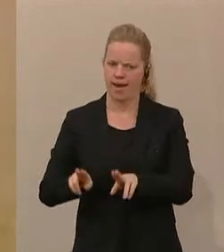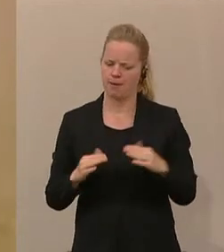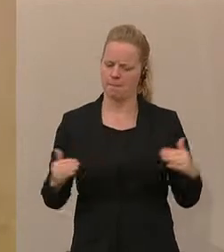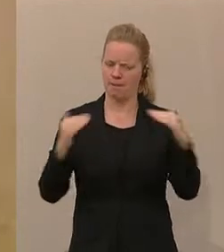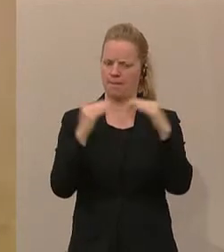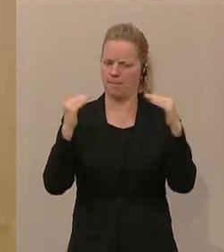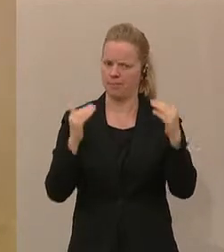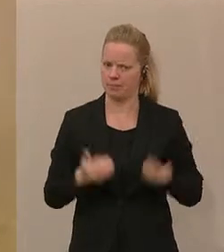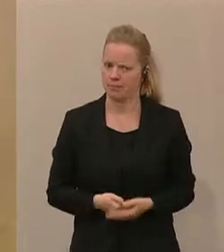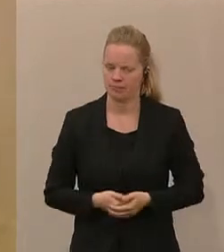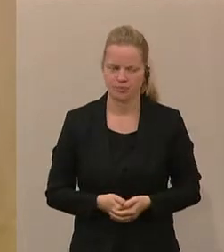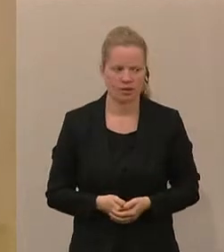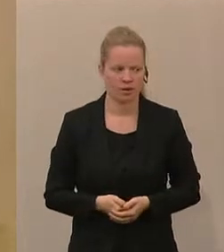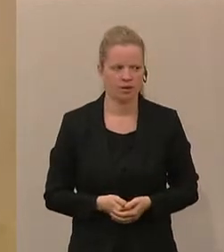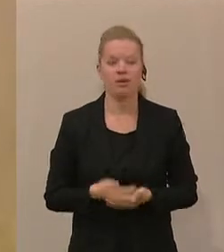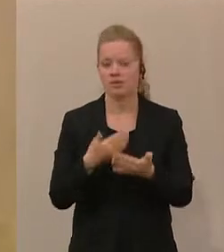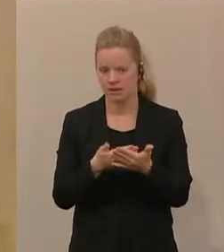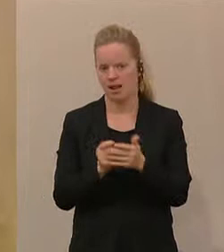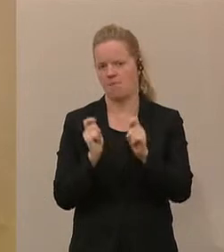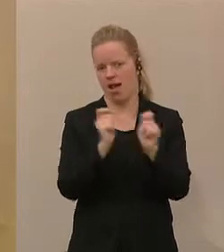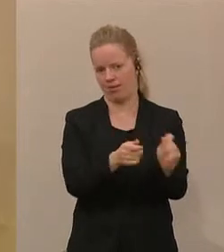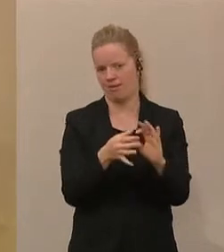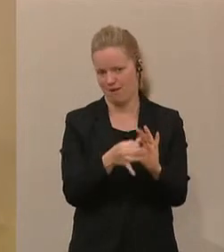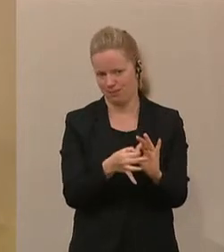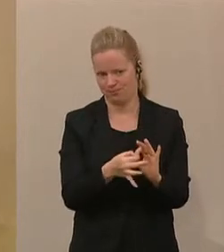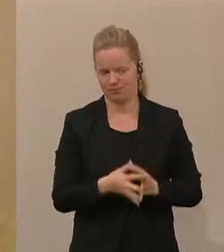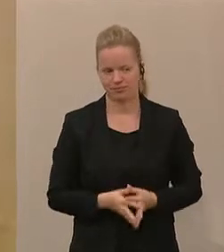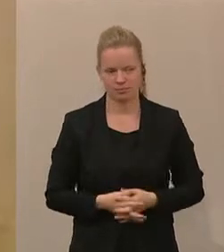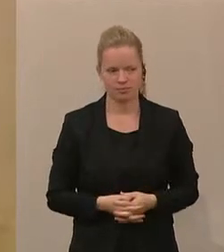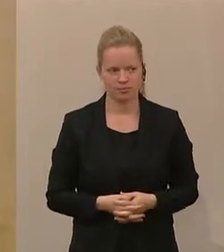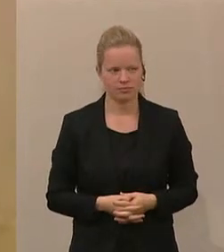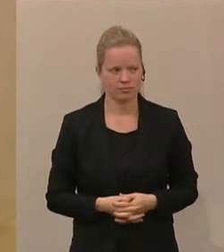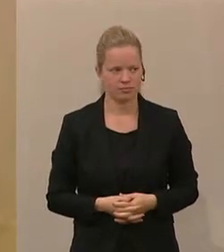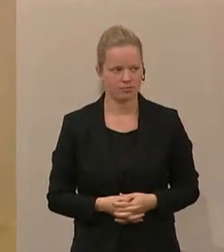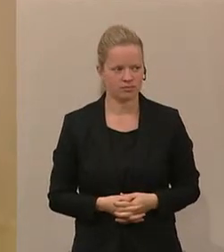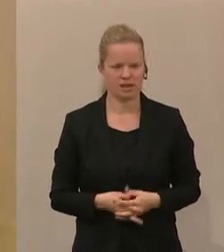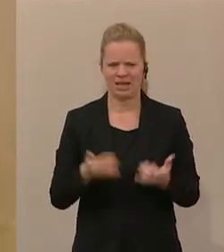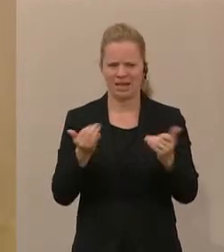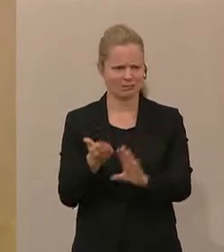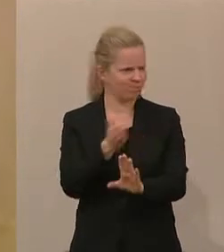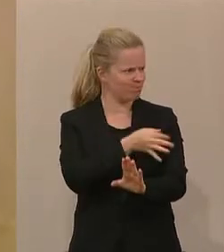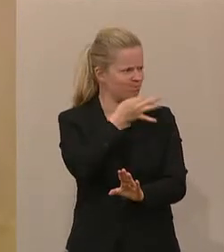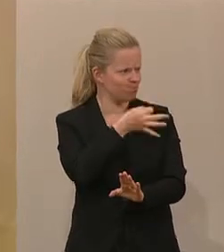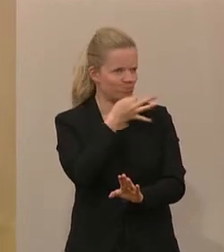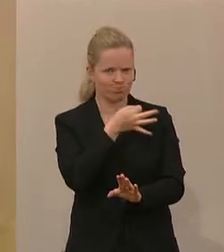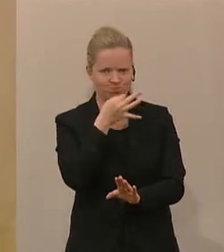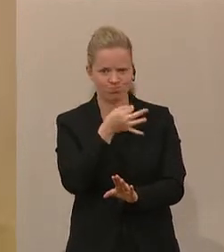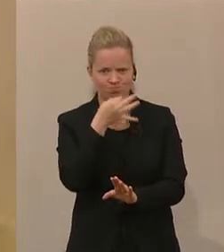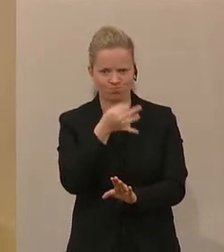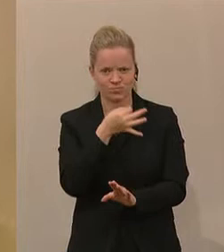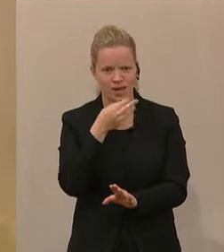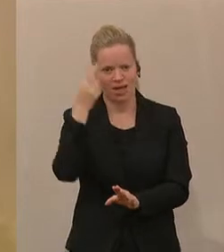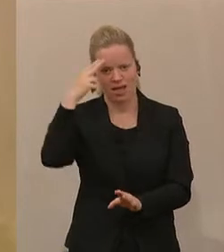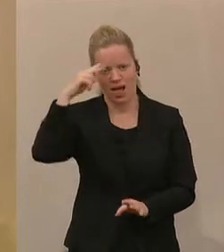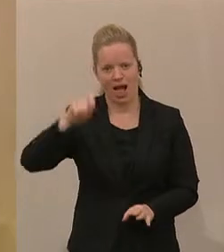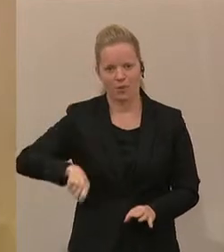wohl möglich sein. Daher dieser Antrag. Jetzt komme ich zu den Wortmeldungen und beginne vielleicht mit dem, was der Herr